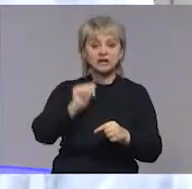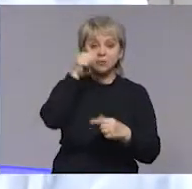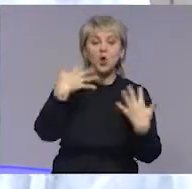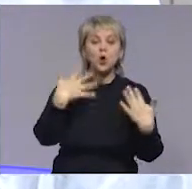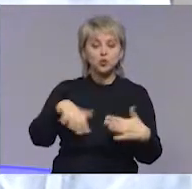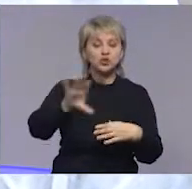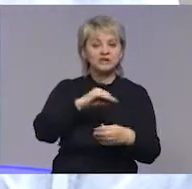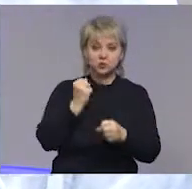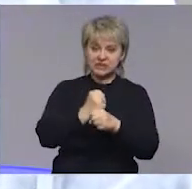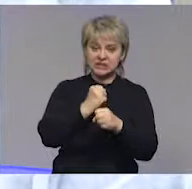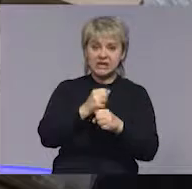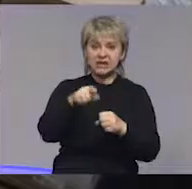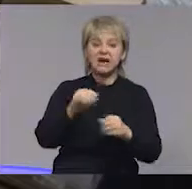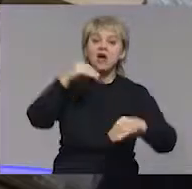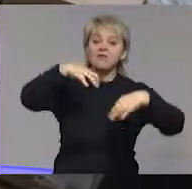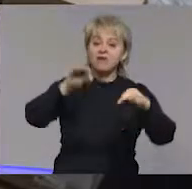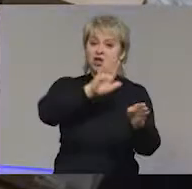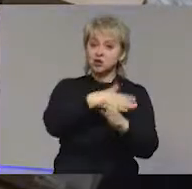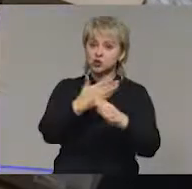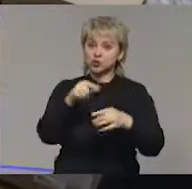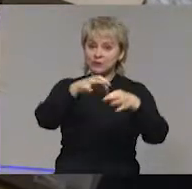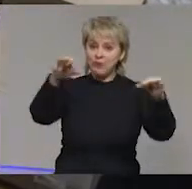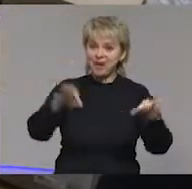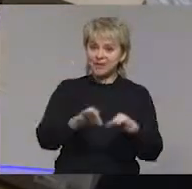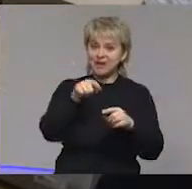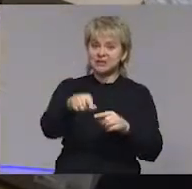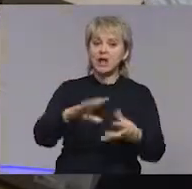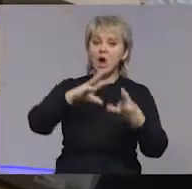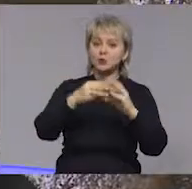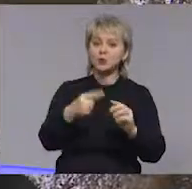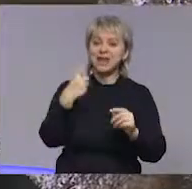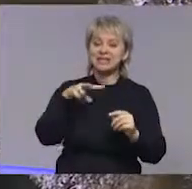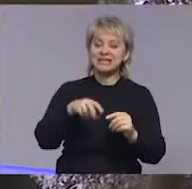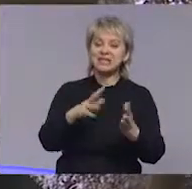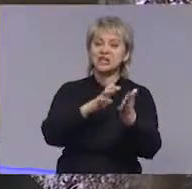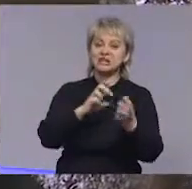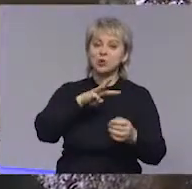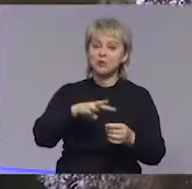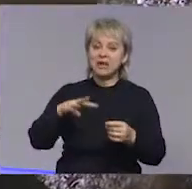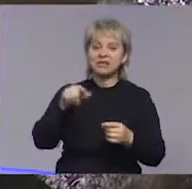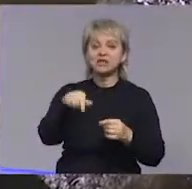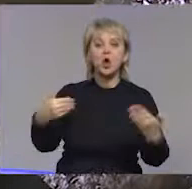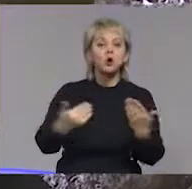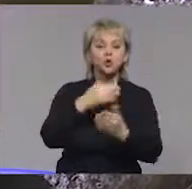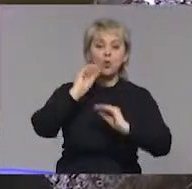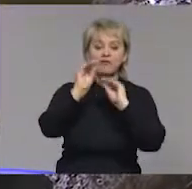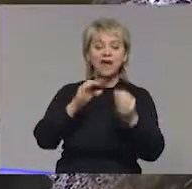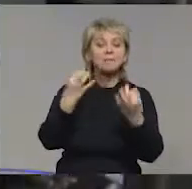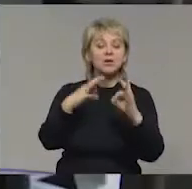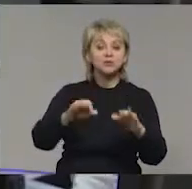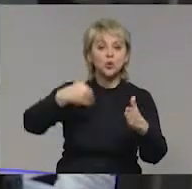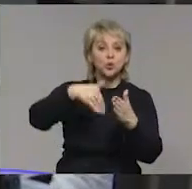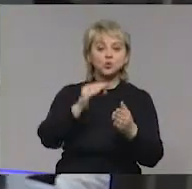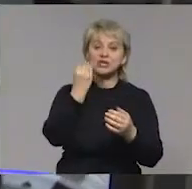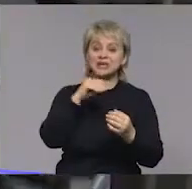уже все сделано. Фасуют молоко в полиэтиленовые пакеты объемом 1 литр и 900 миллилитров. Новое оборудование позволило